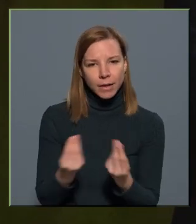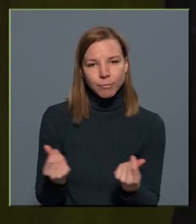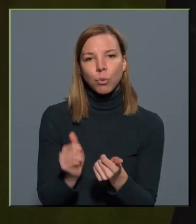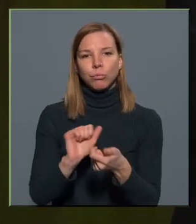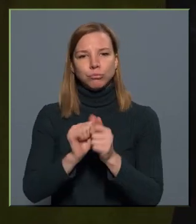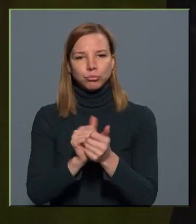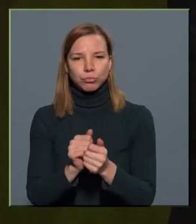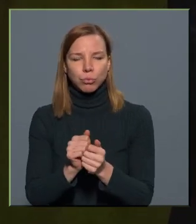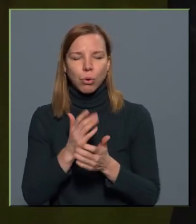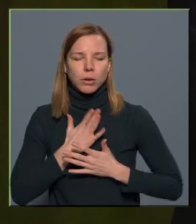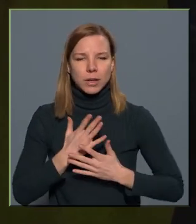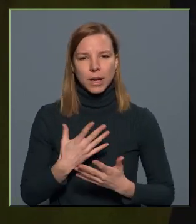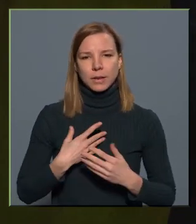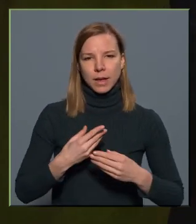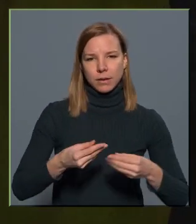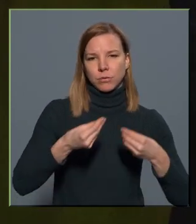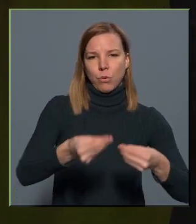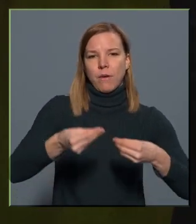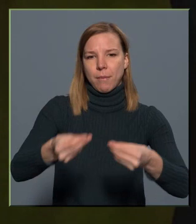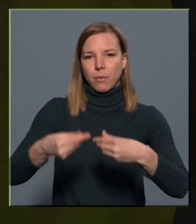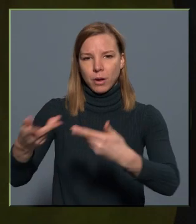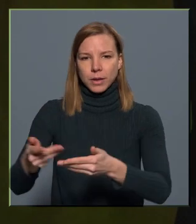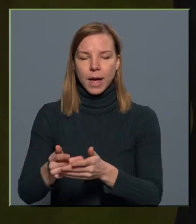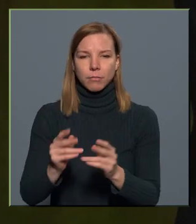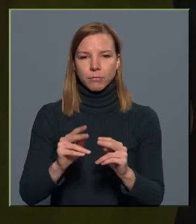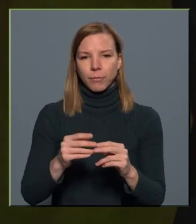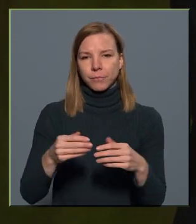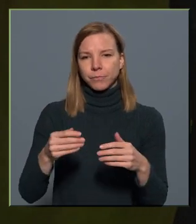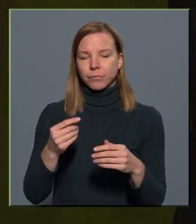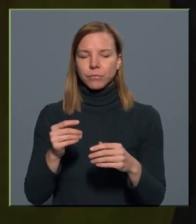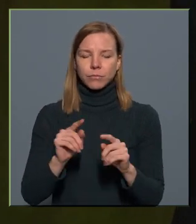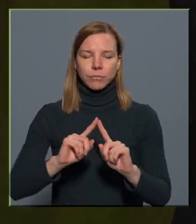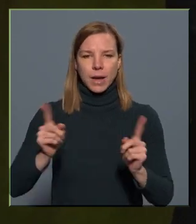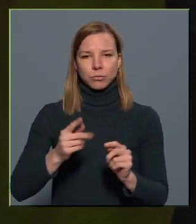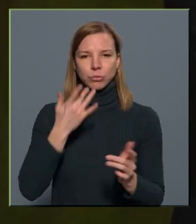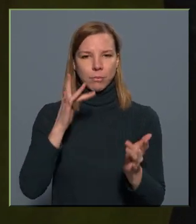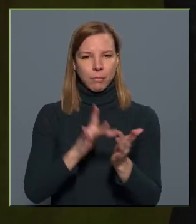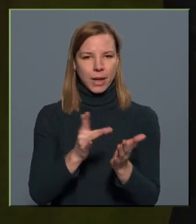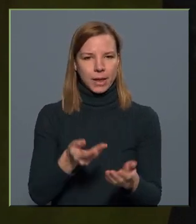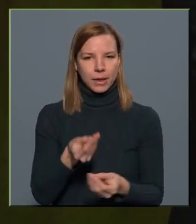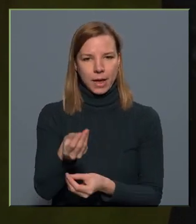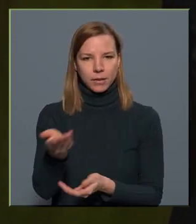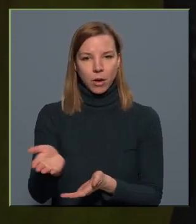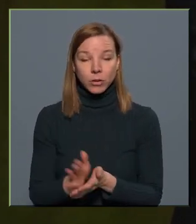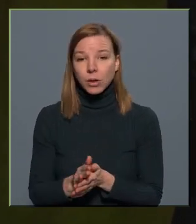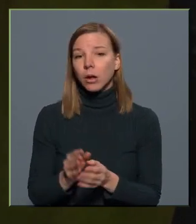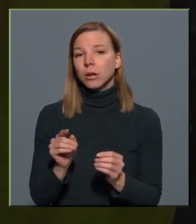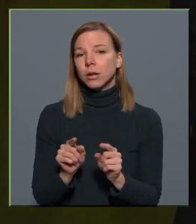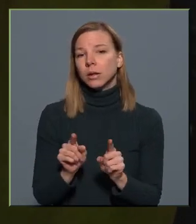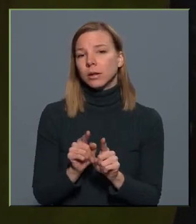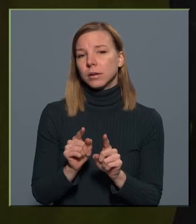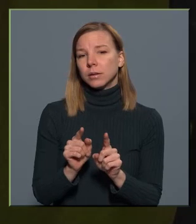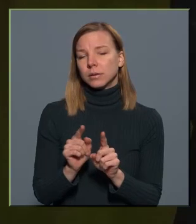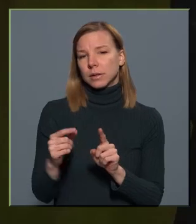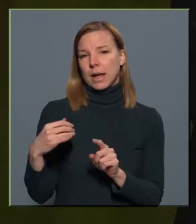szeretetük átragadjon másokra is, példa legyen mások számára is, hogy ezáltal egészségesebb emberek